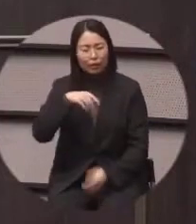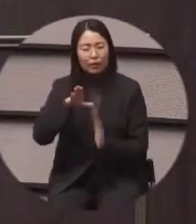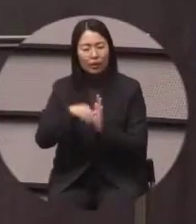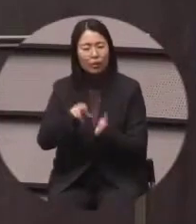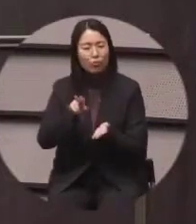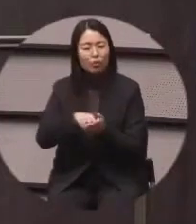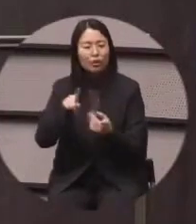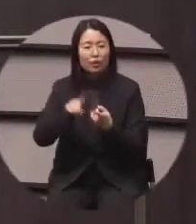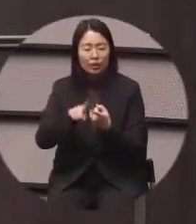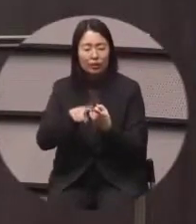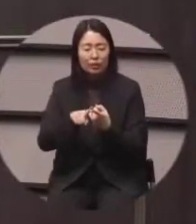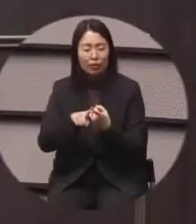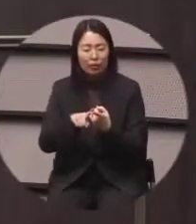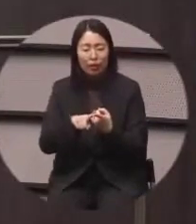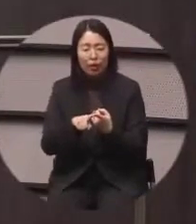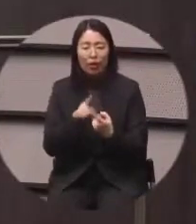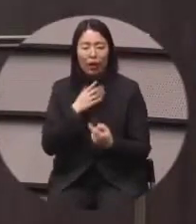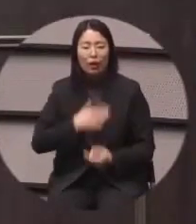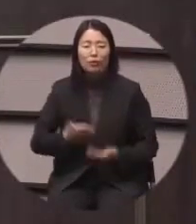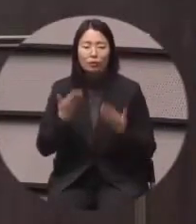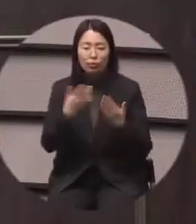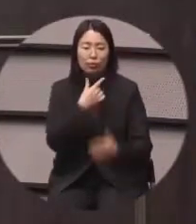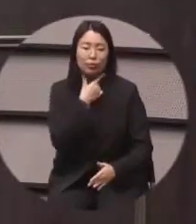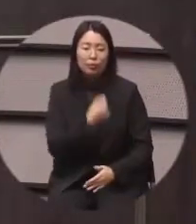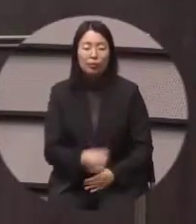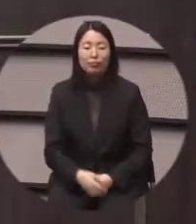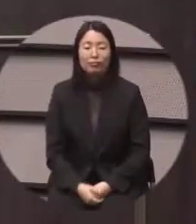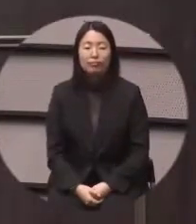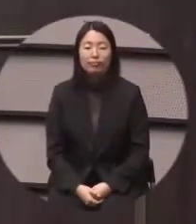이 자리를 빌려 말씀드리고자 합니다.